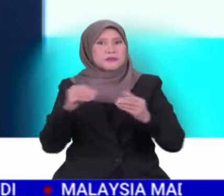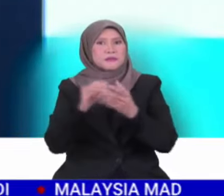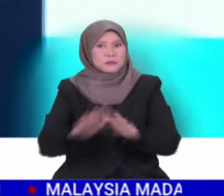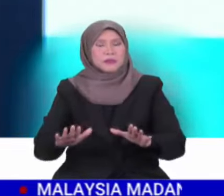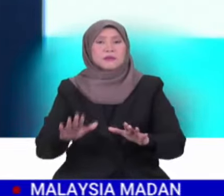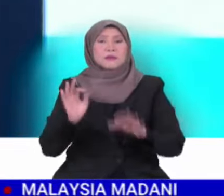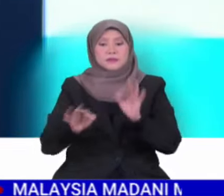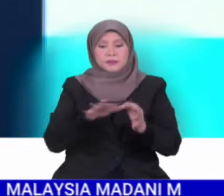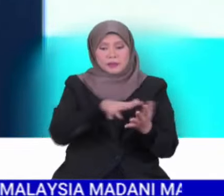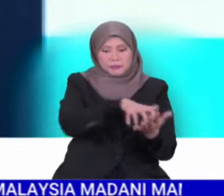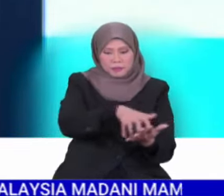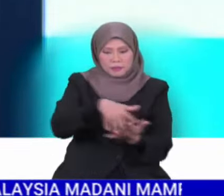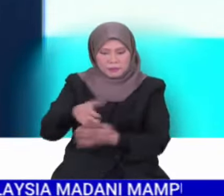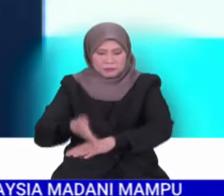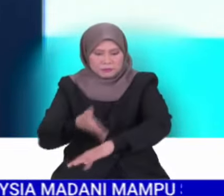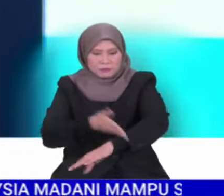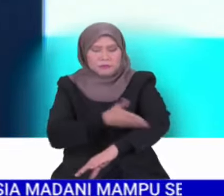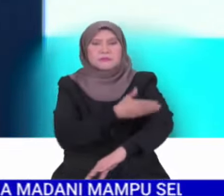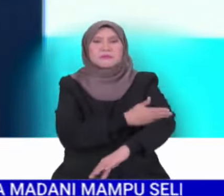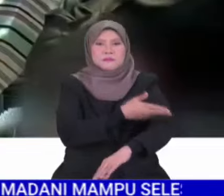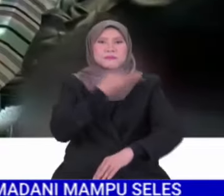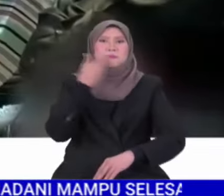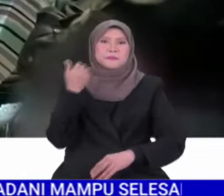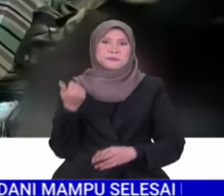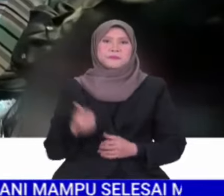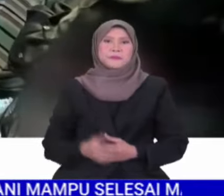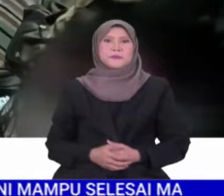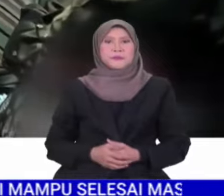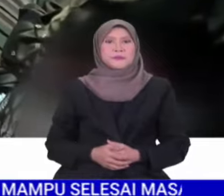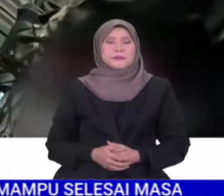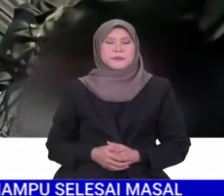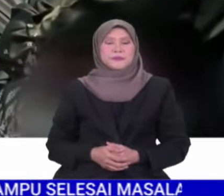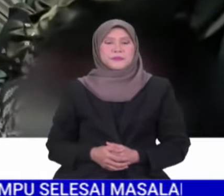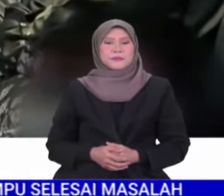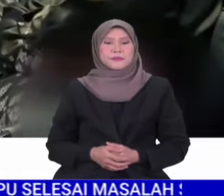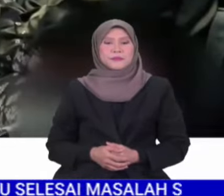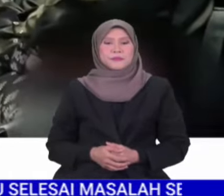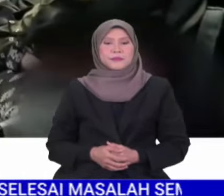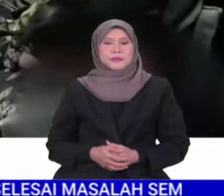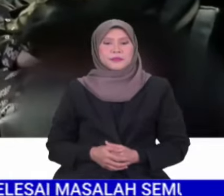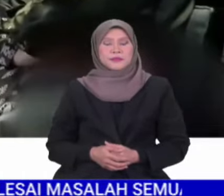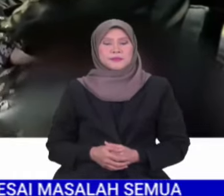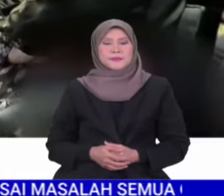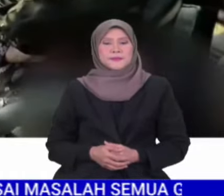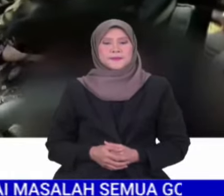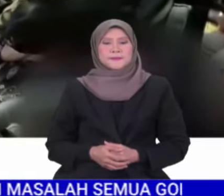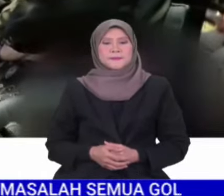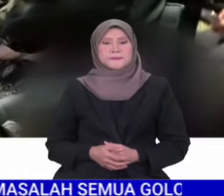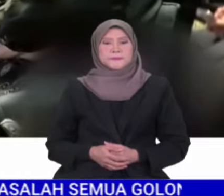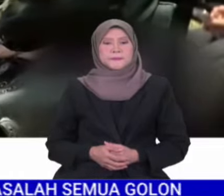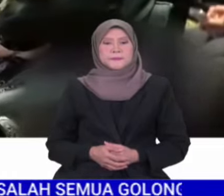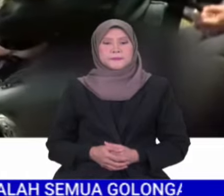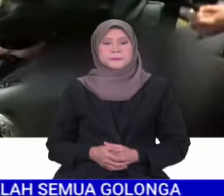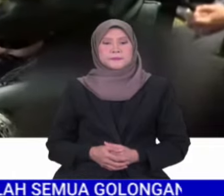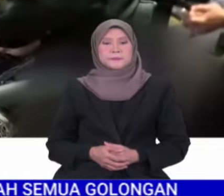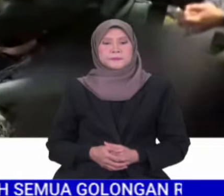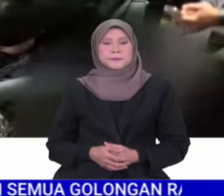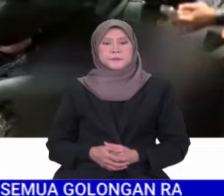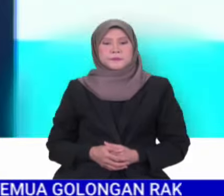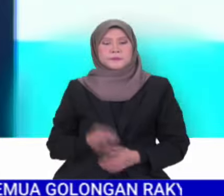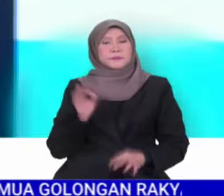sekiranya kelemahan-kelemahan tersebut diperbaiki. sekiranya